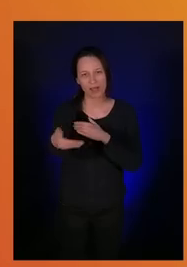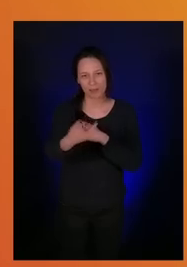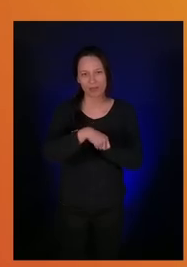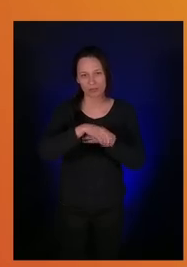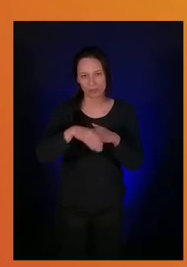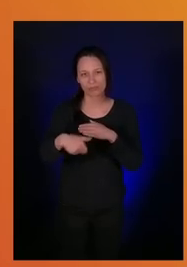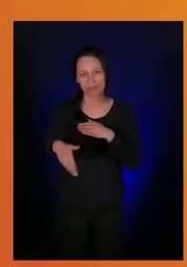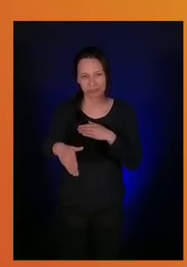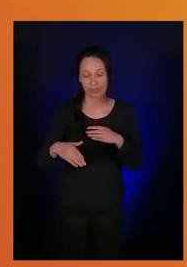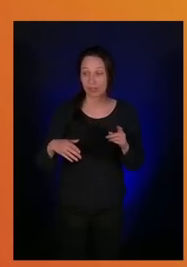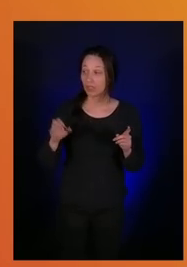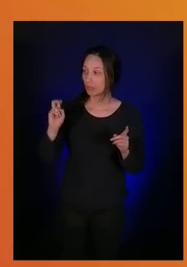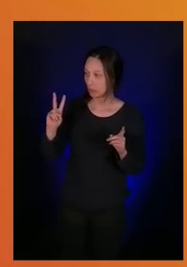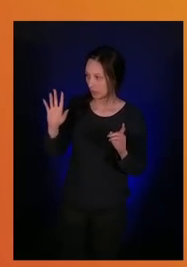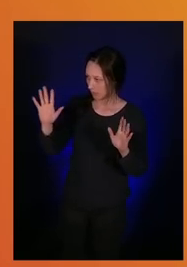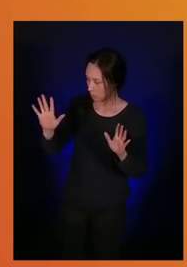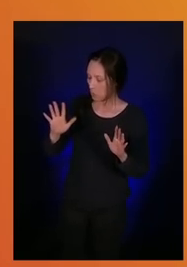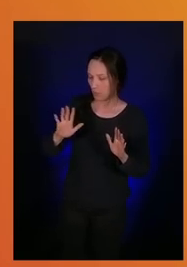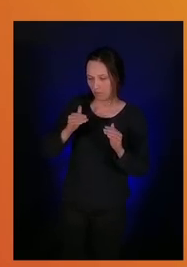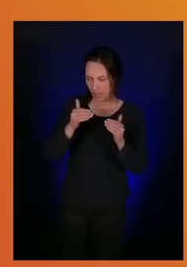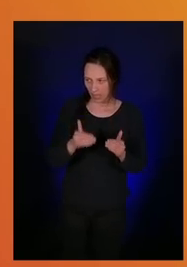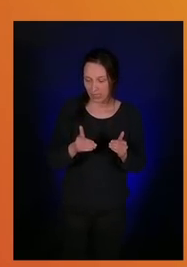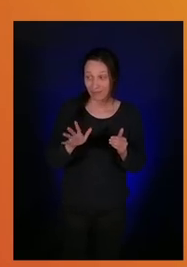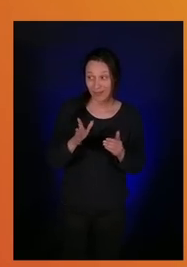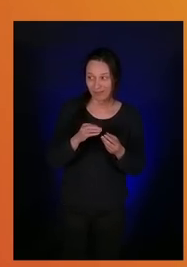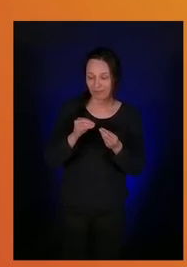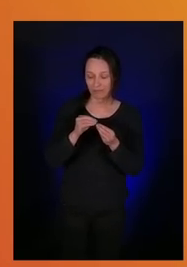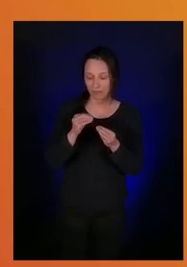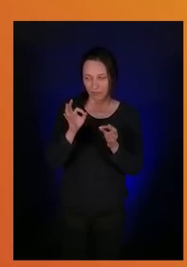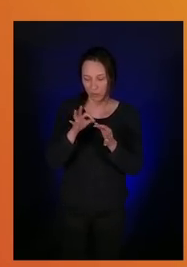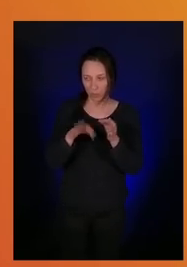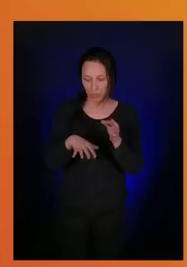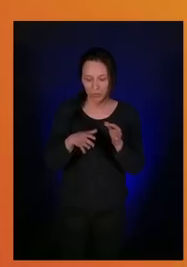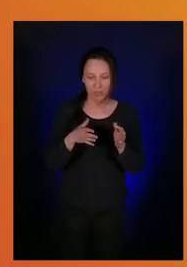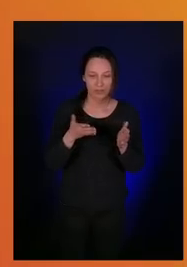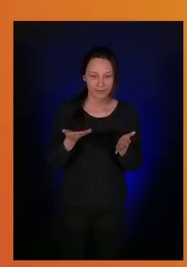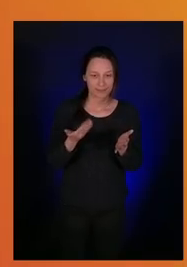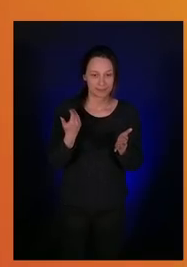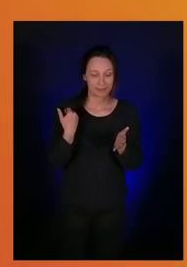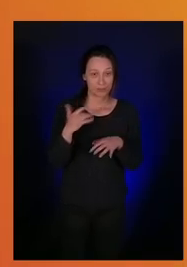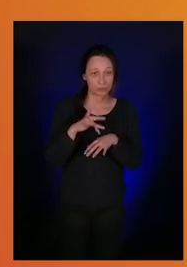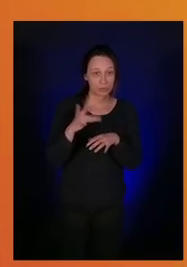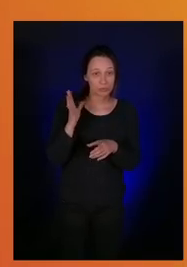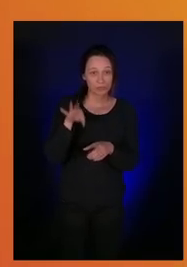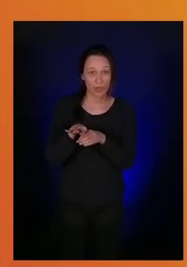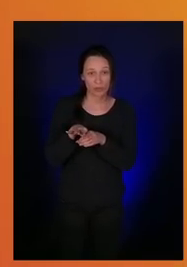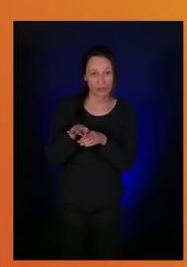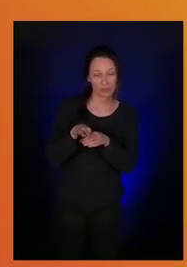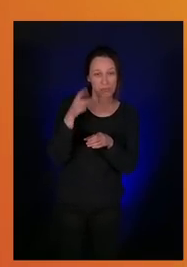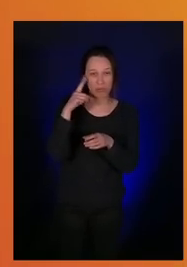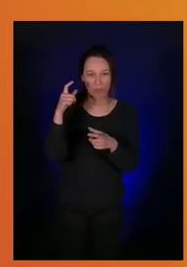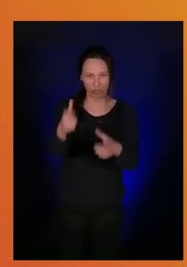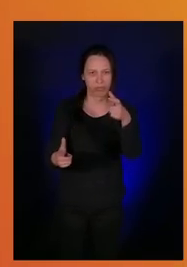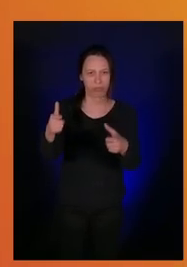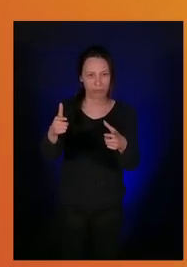voilà. J'arrête là-dessus. Ce que je veux, donc, pour conclure, le vote de défiance qu'on a sur les questions financières, il est